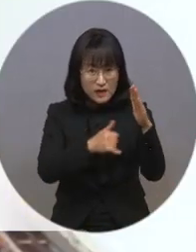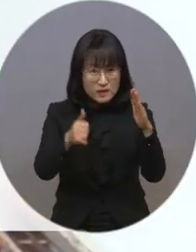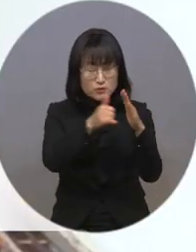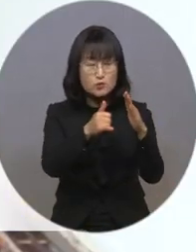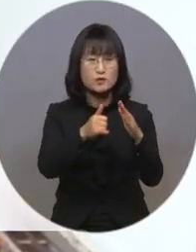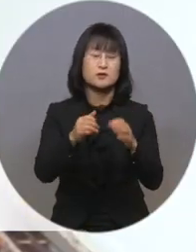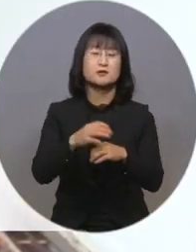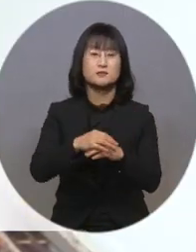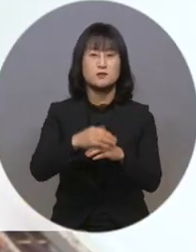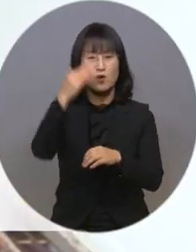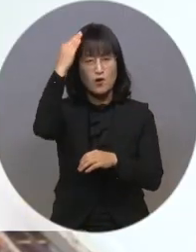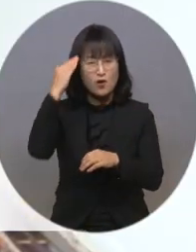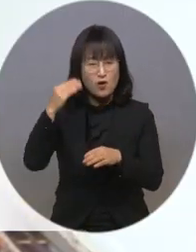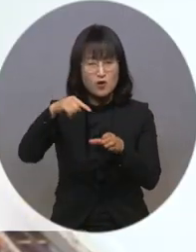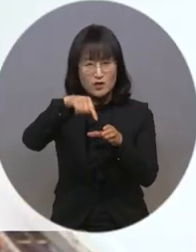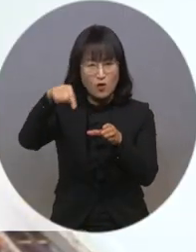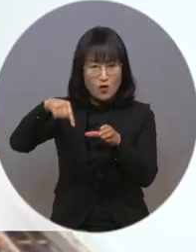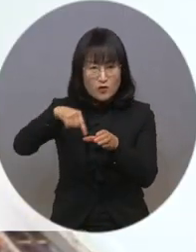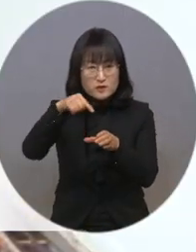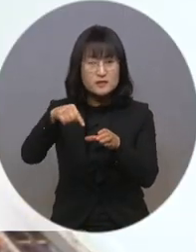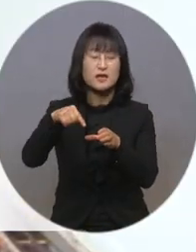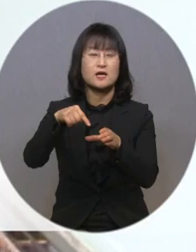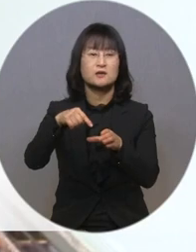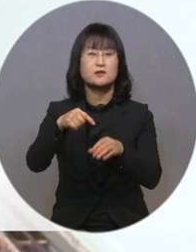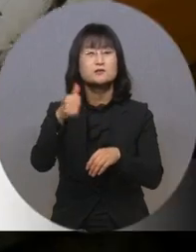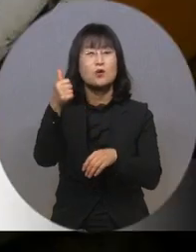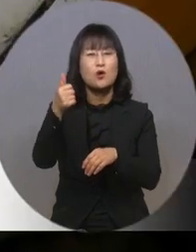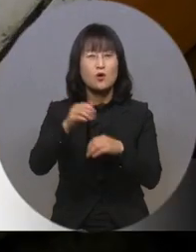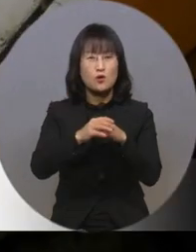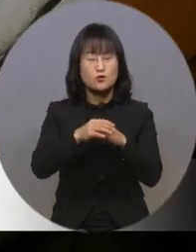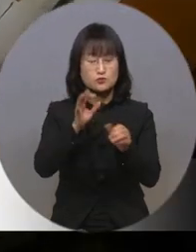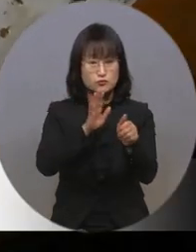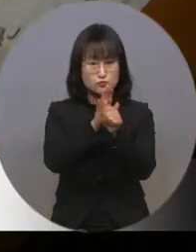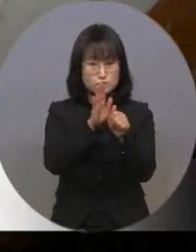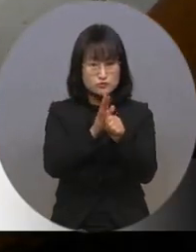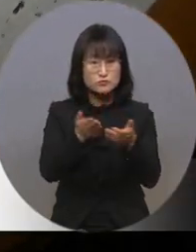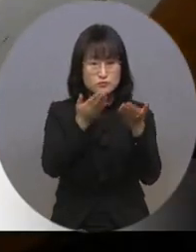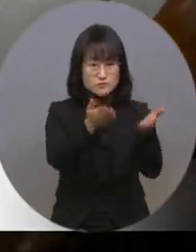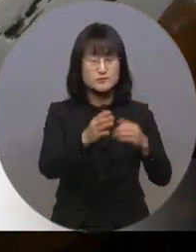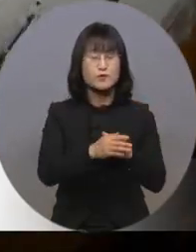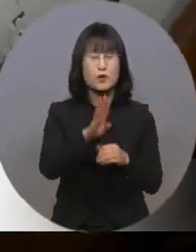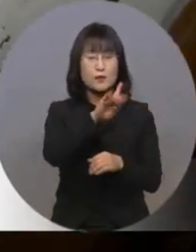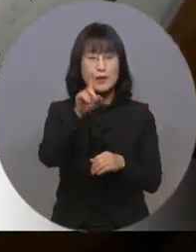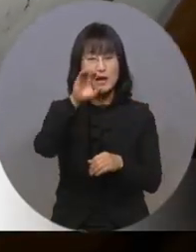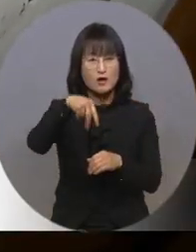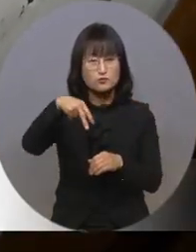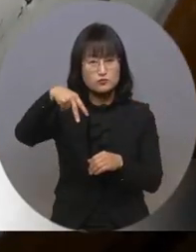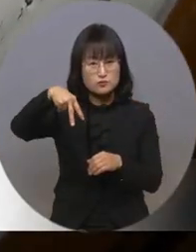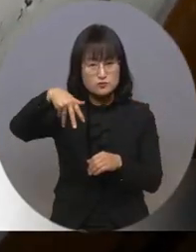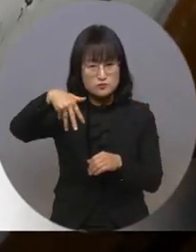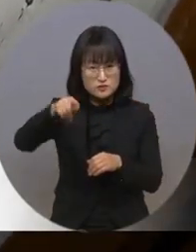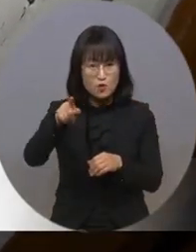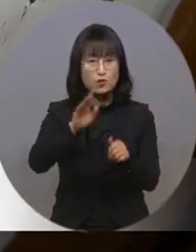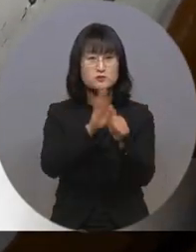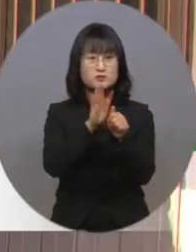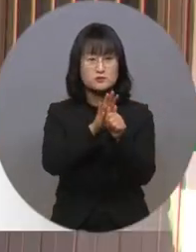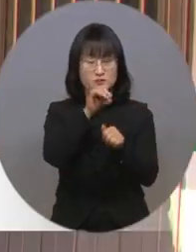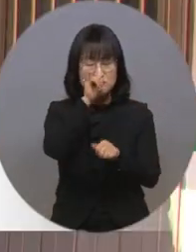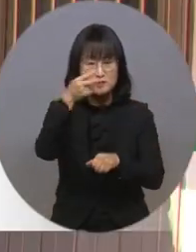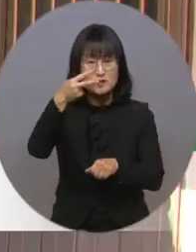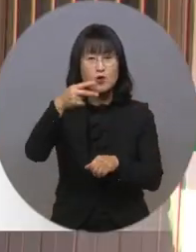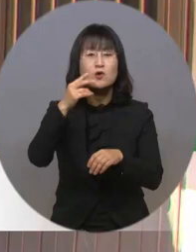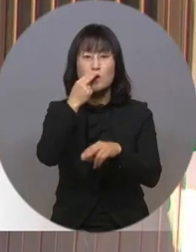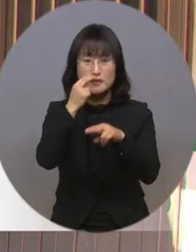쿠폰을 가구당 7만 4천 원 추가로 지원합니다. 등유 바우처 지원 5,400가구에 대해서도 등유